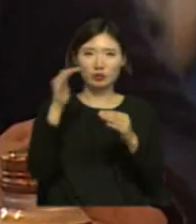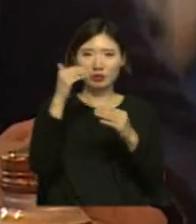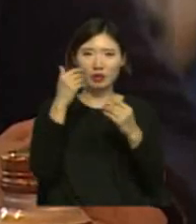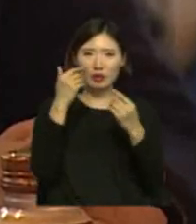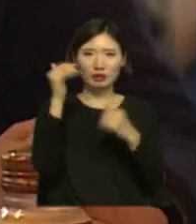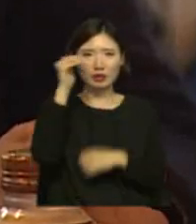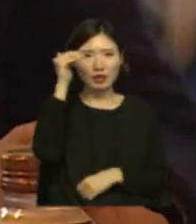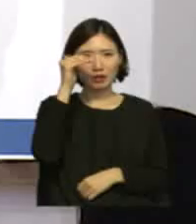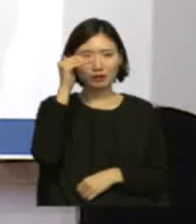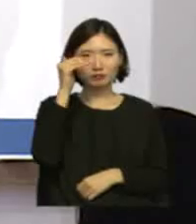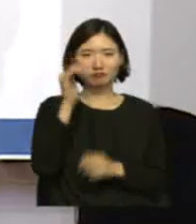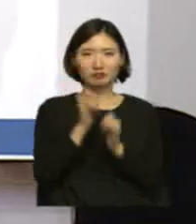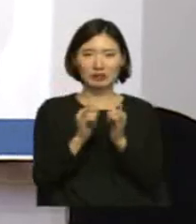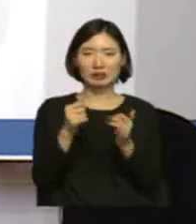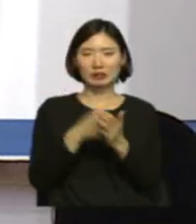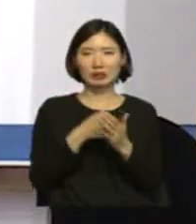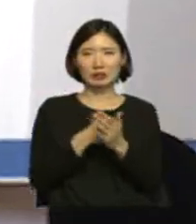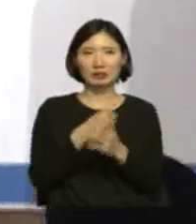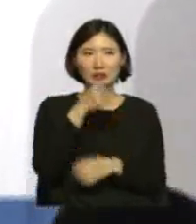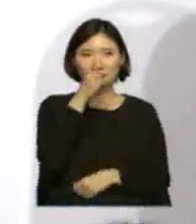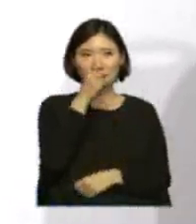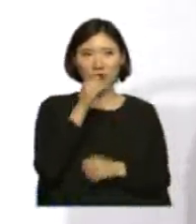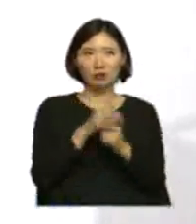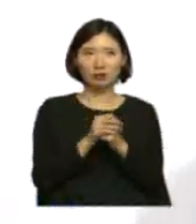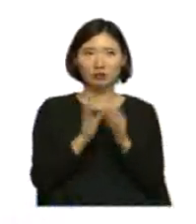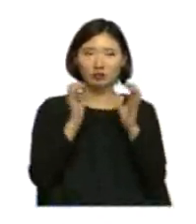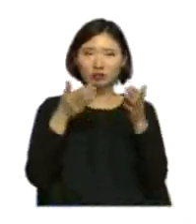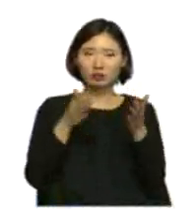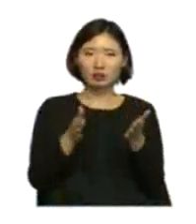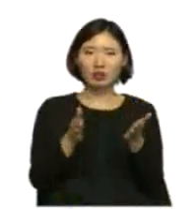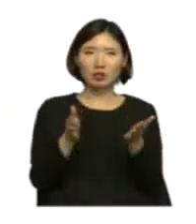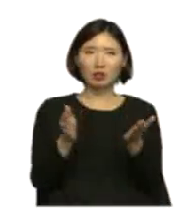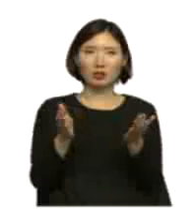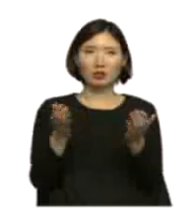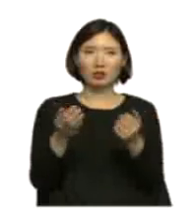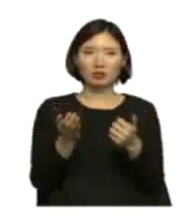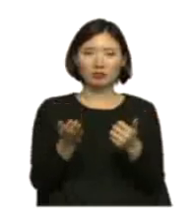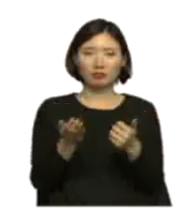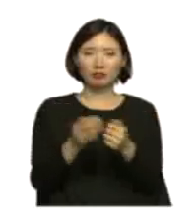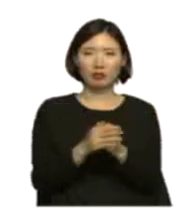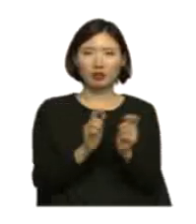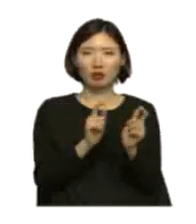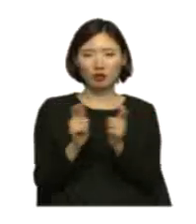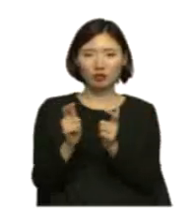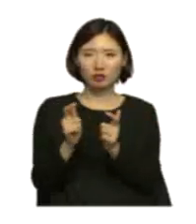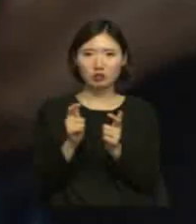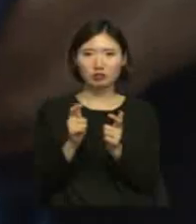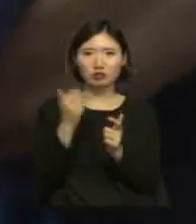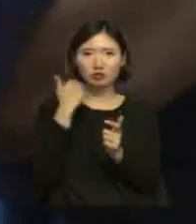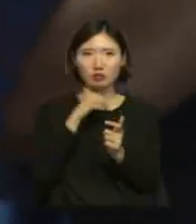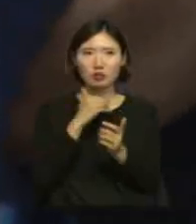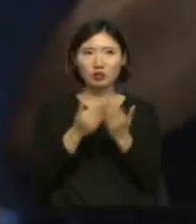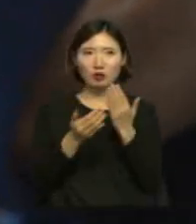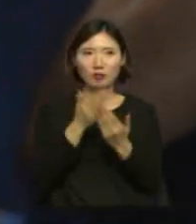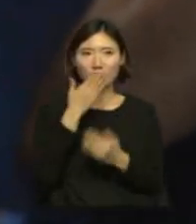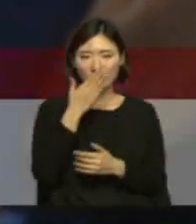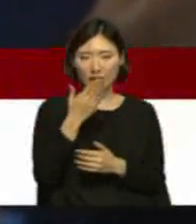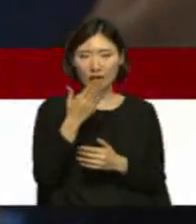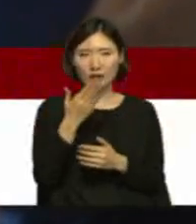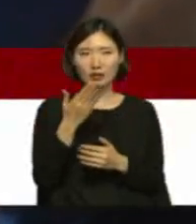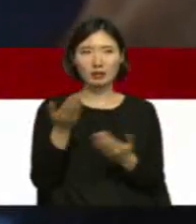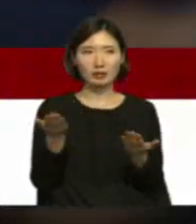흘러나옵니다. 출산과 육아의 현장에서 누구나 한 번쯤 경험해봤을 법한 이야기이기 때문입니다. 초등학교